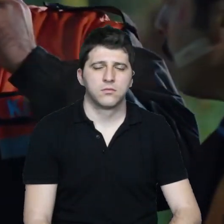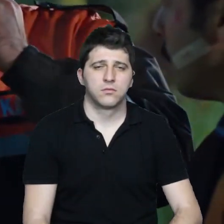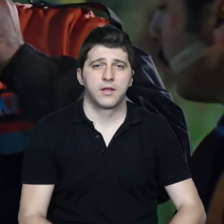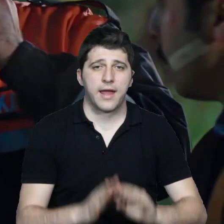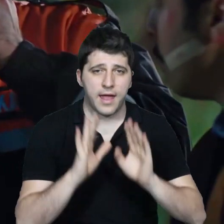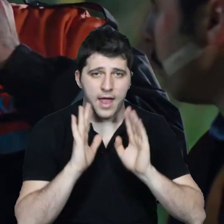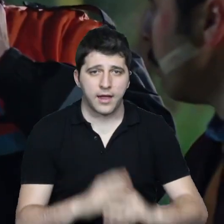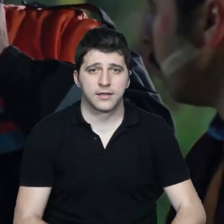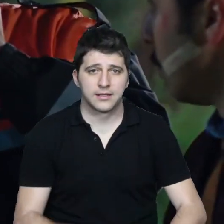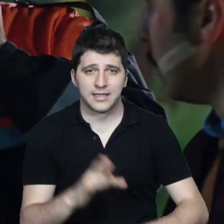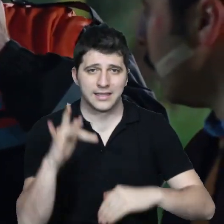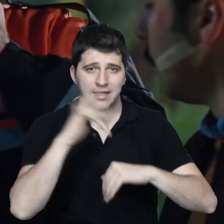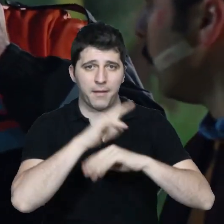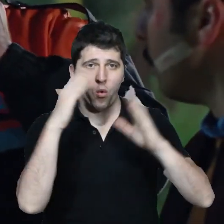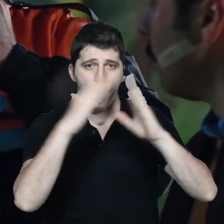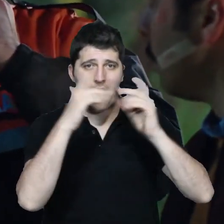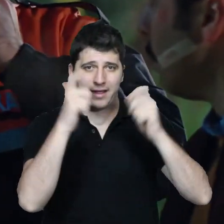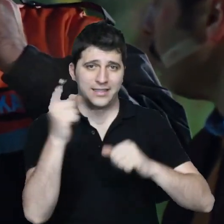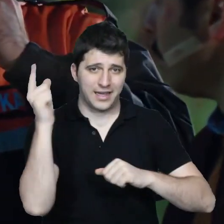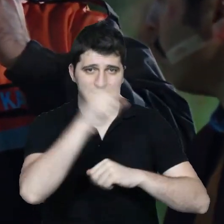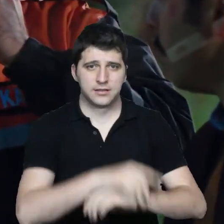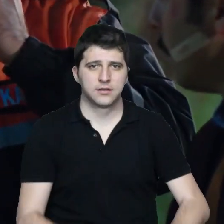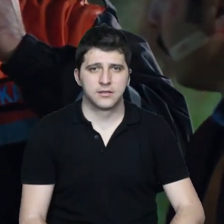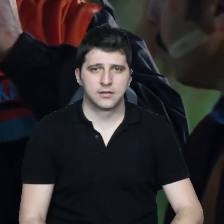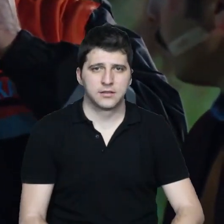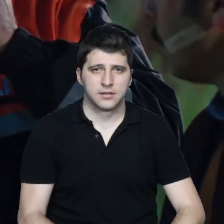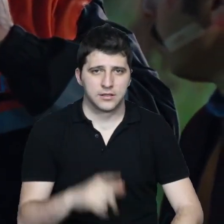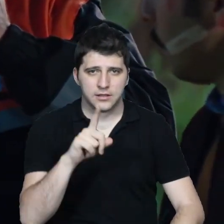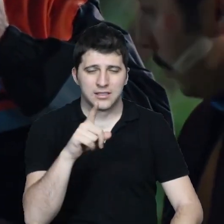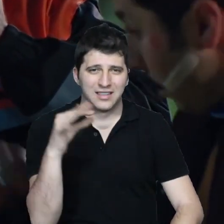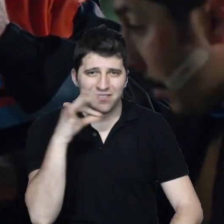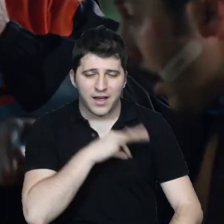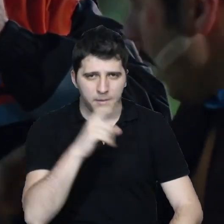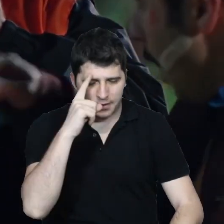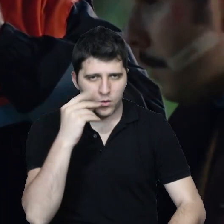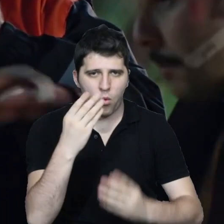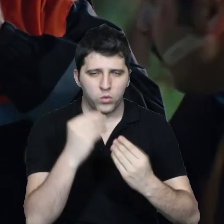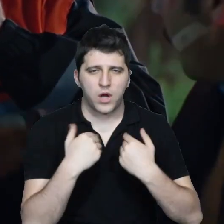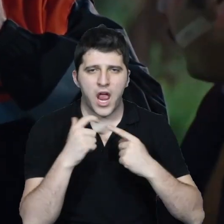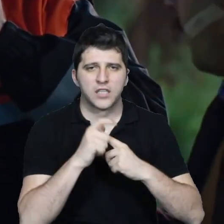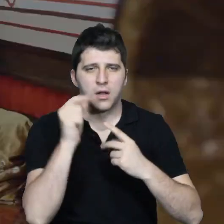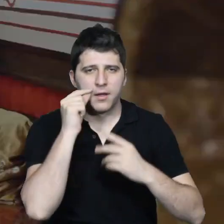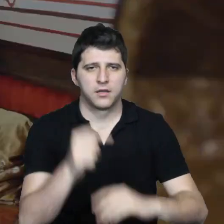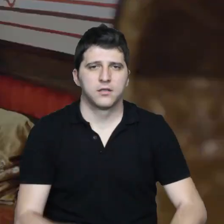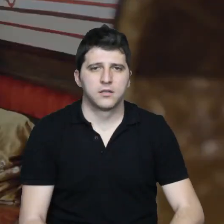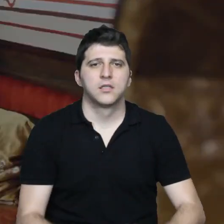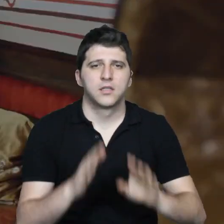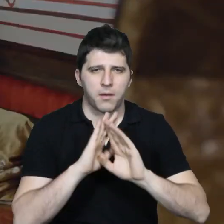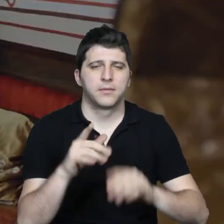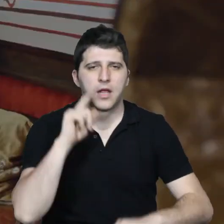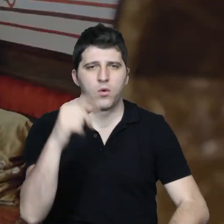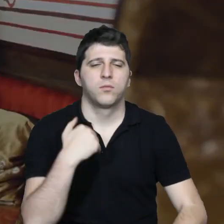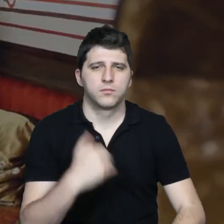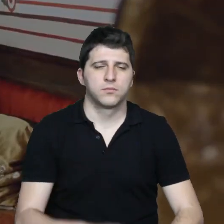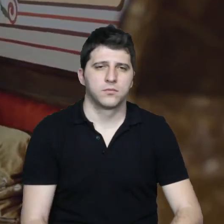Eğer tepedeki konağa gelirseniz... Size işinize yarayacak bilgiler verebilirim Ejder Bey. Tamam,